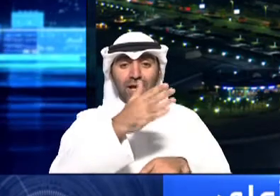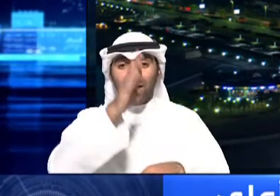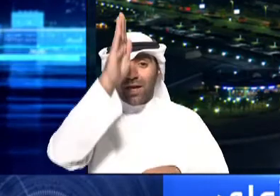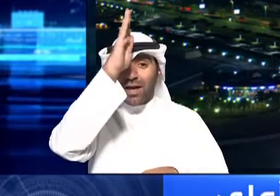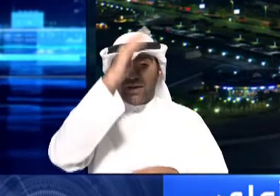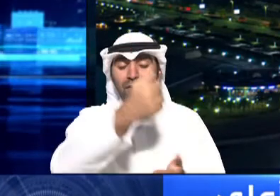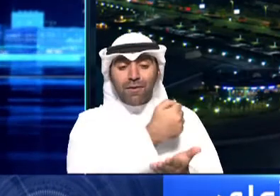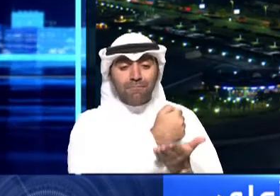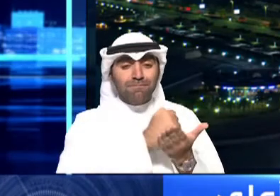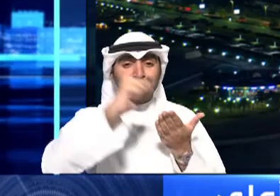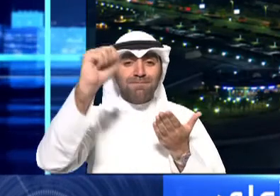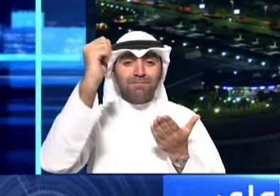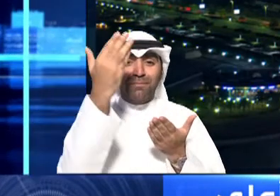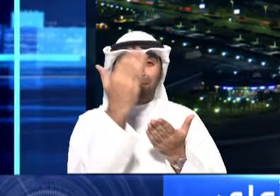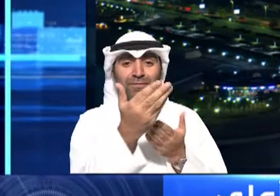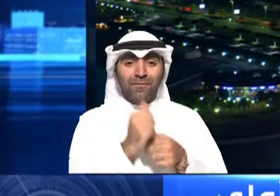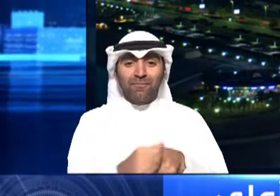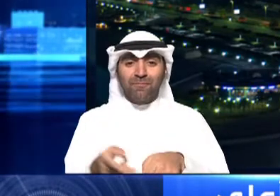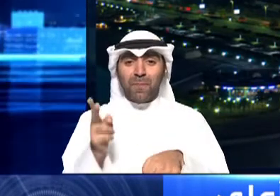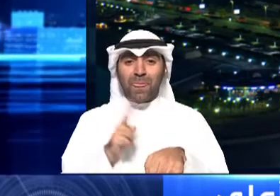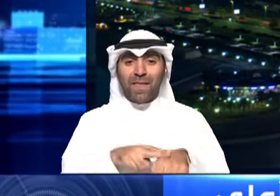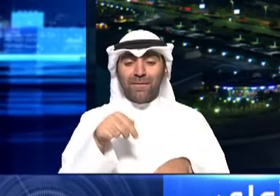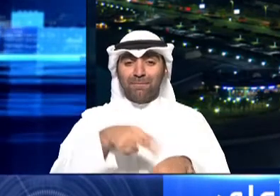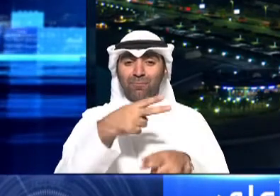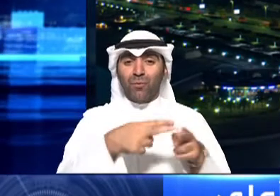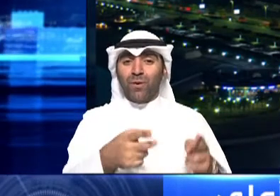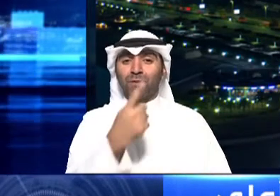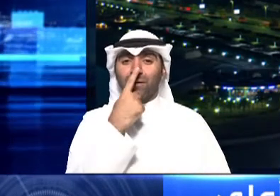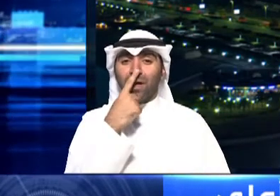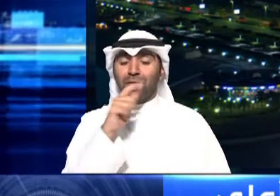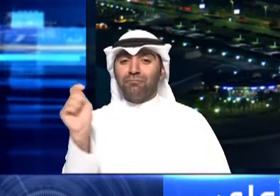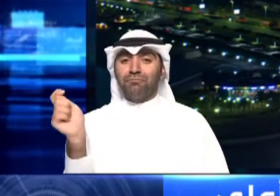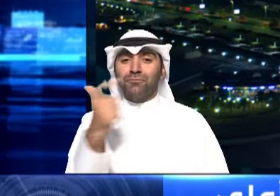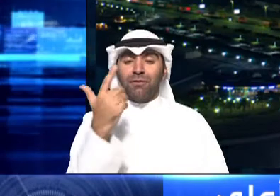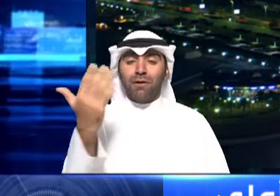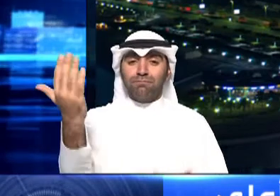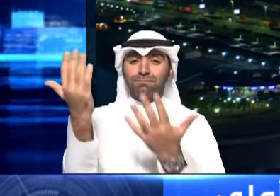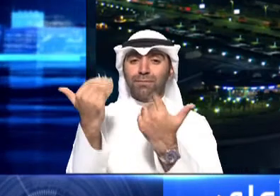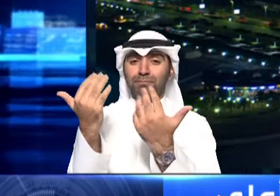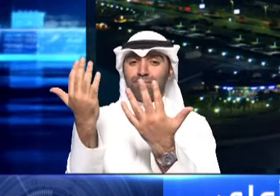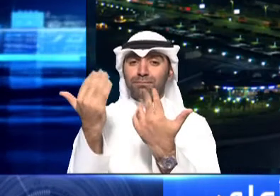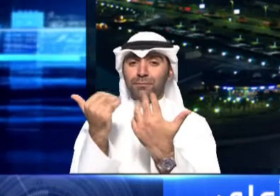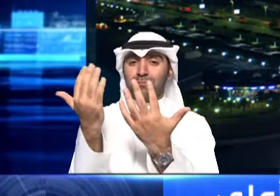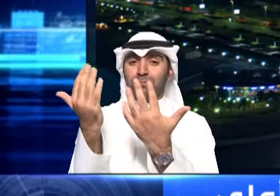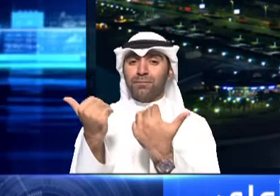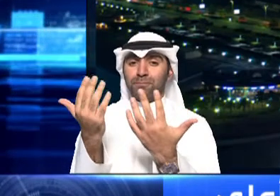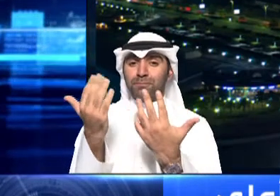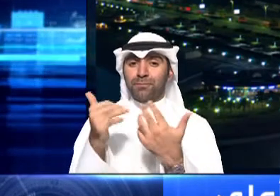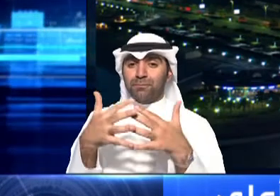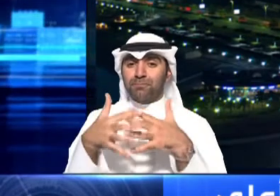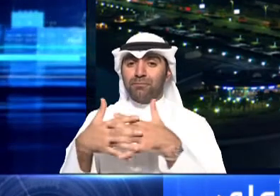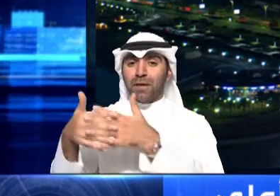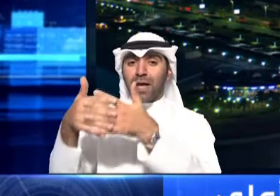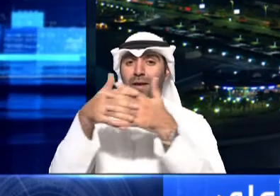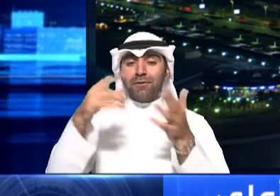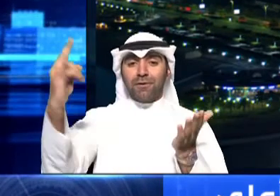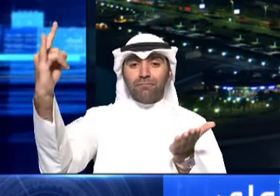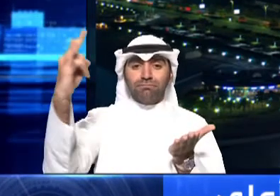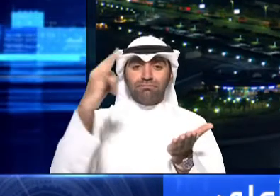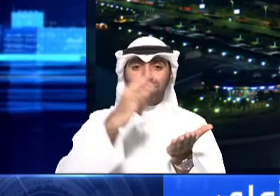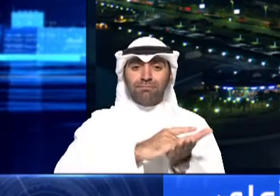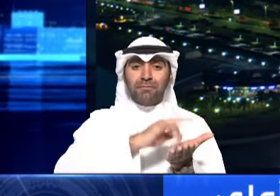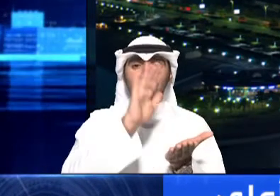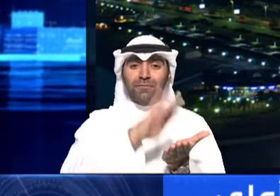ذلك الطاغية، والكويت اتخذت موقف شجاع، انتقدت عليه كثيرا في ذلك الوقت، لكن صفق لها